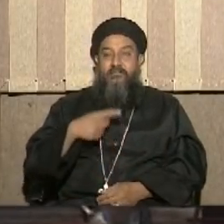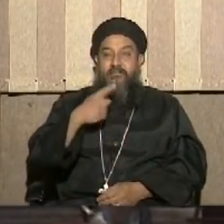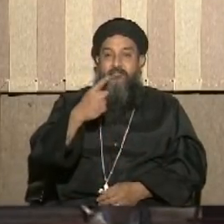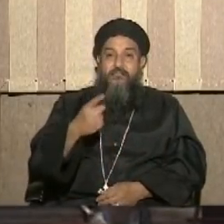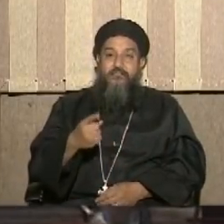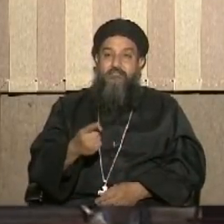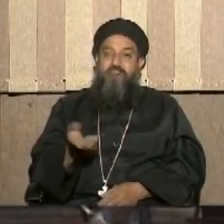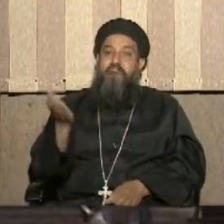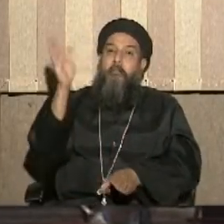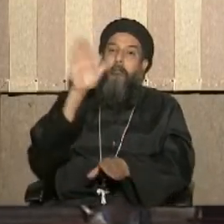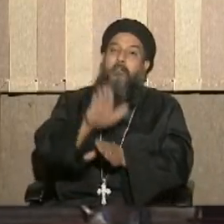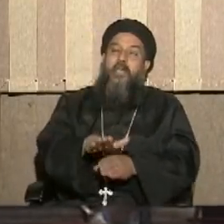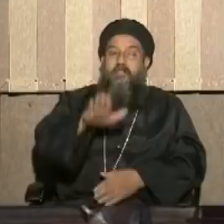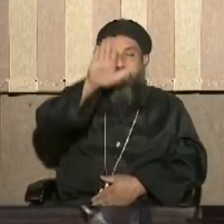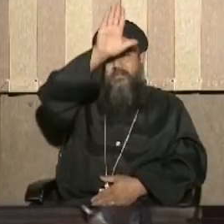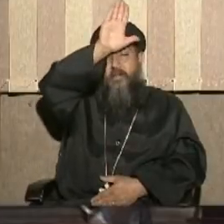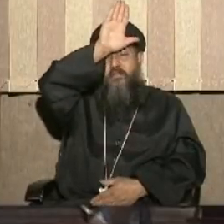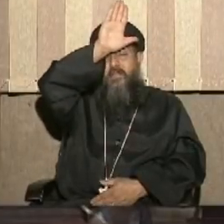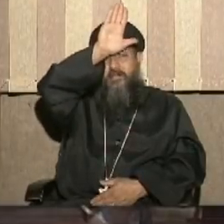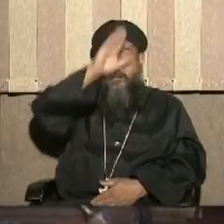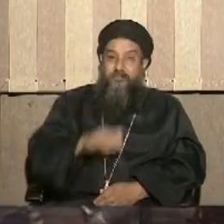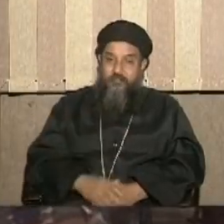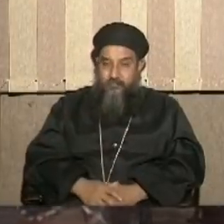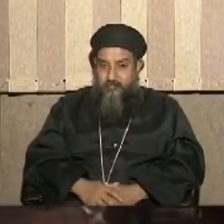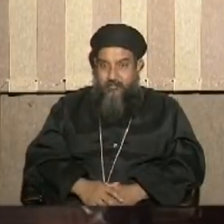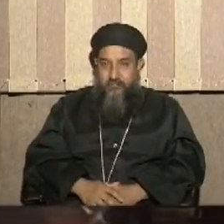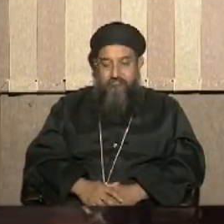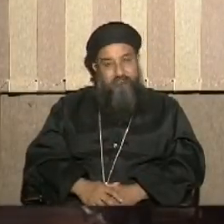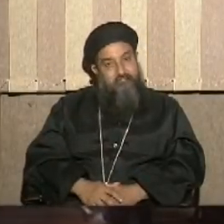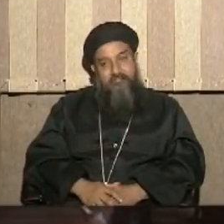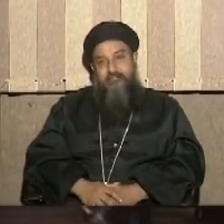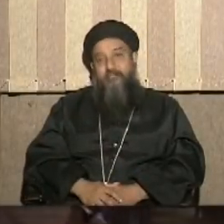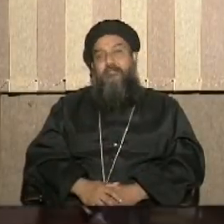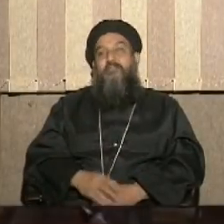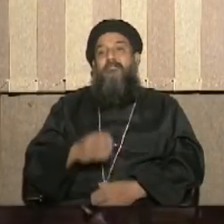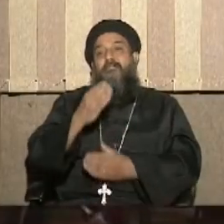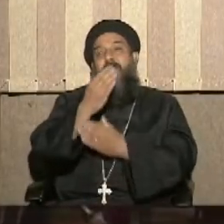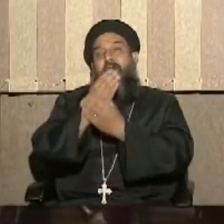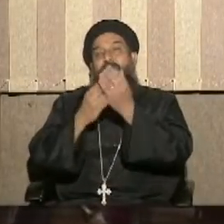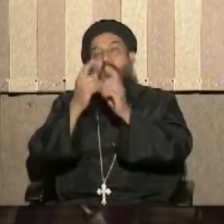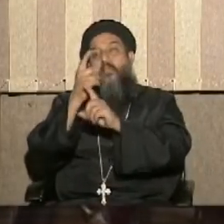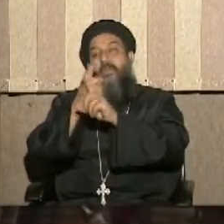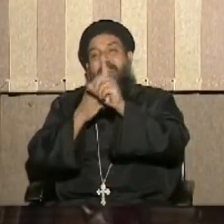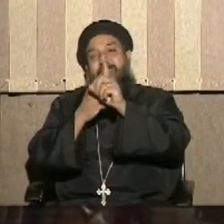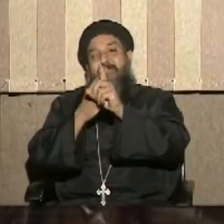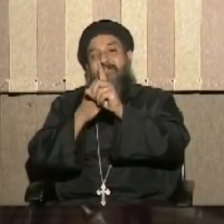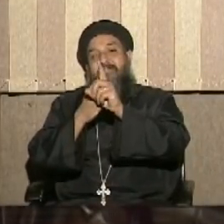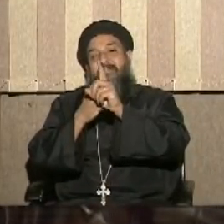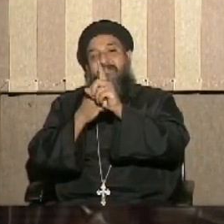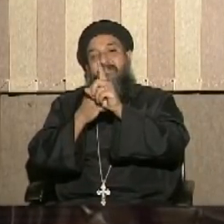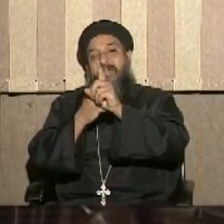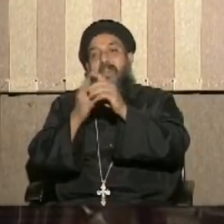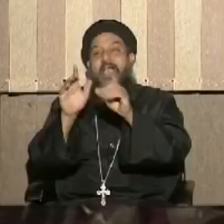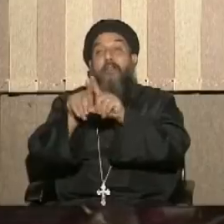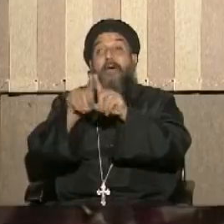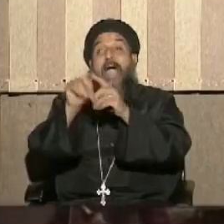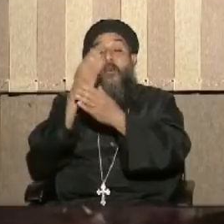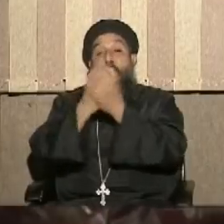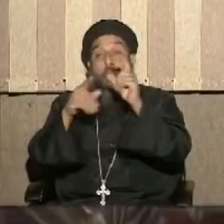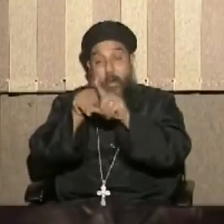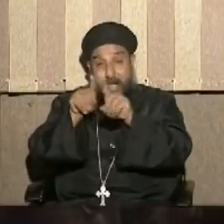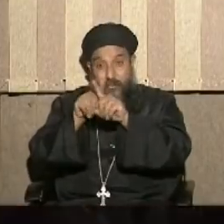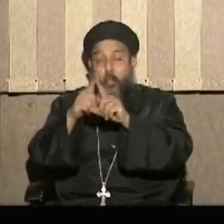وبعد انتقال الامبراطور فالنتينيانوس تولى مساعده ثيودوسيوس